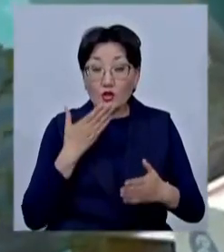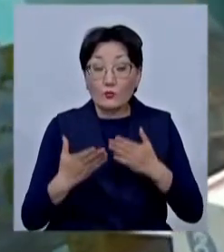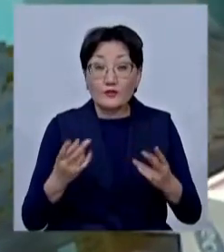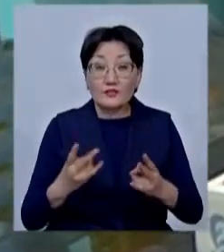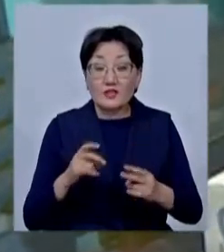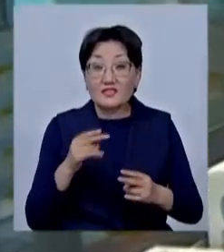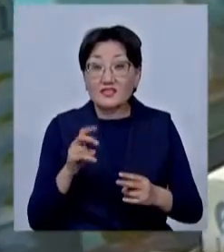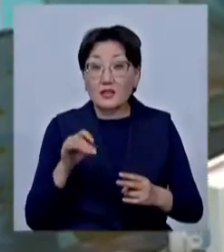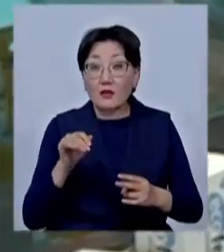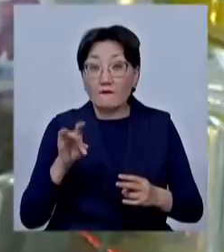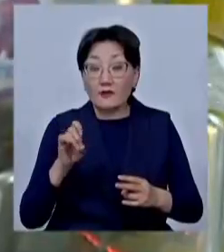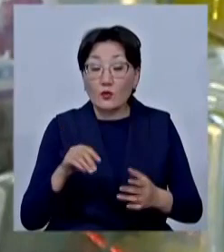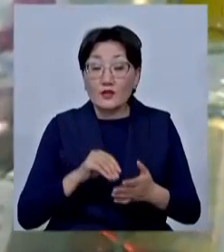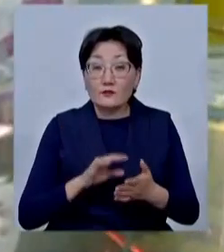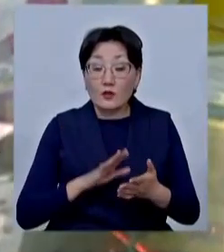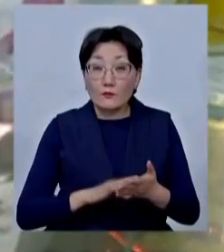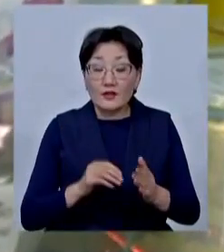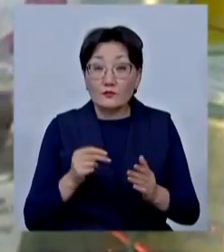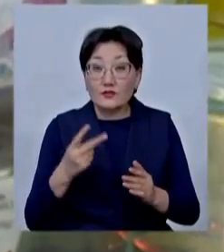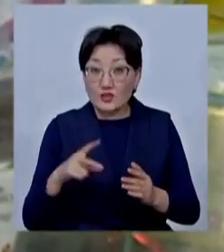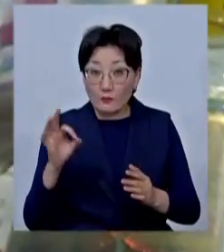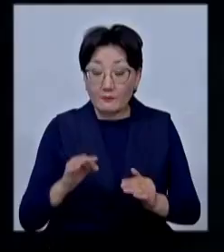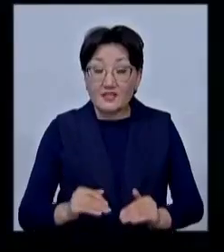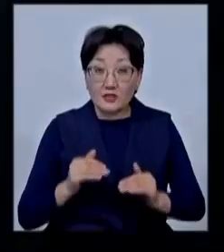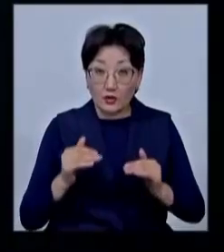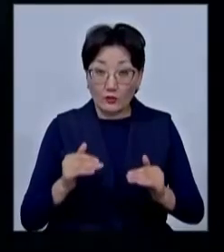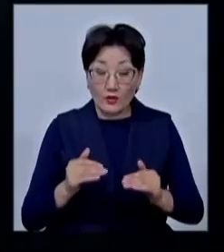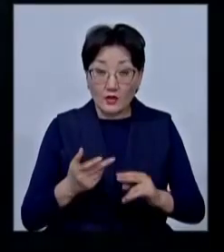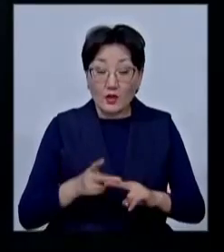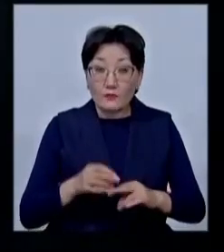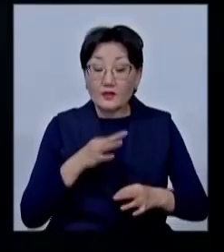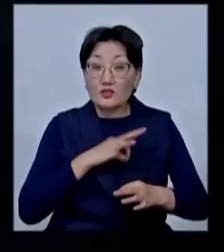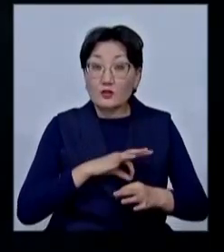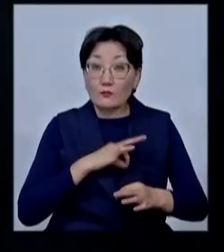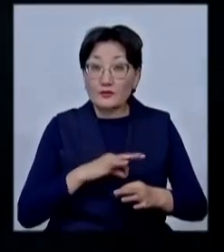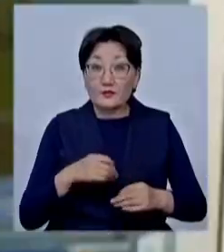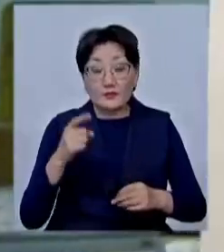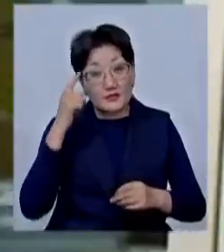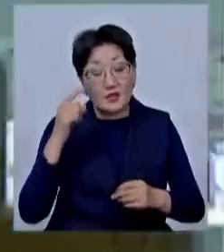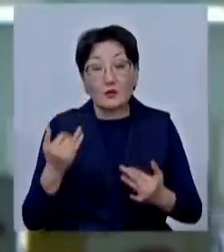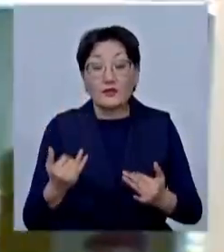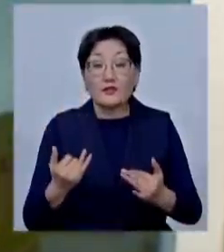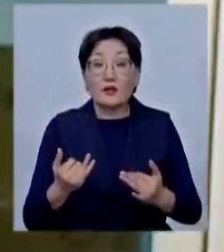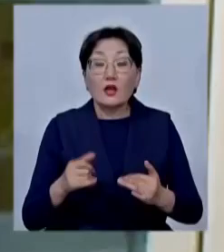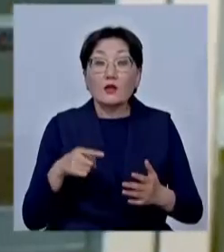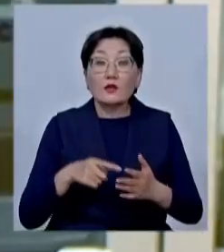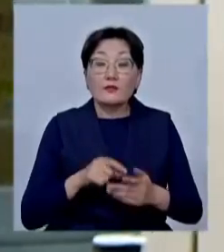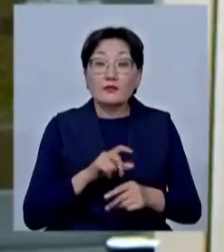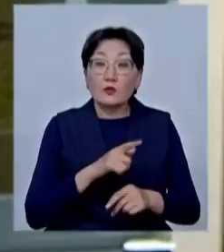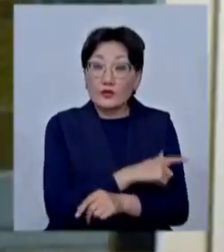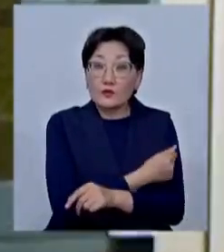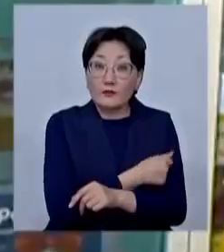ие циклоферон бекітілген негізгі бағадан 20%-ға қымбат. Табанасы пайдаға кенелгісі келетіндердің ендігісі қалалық